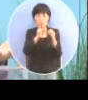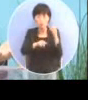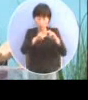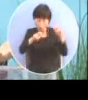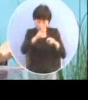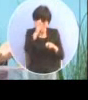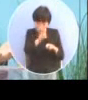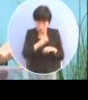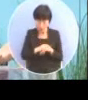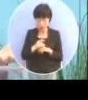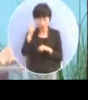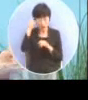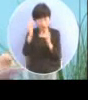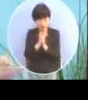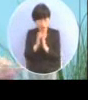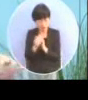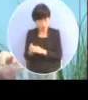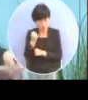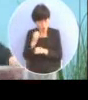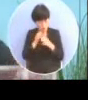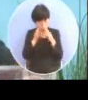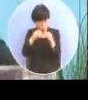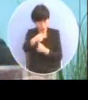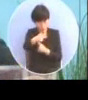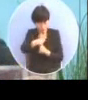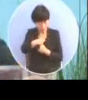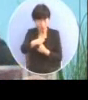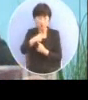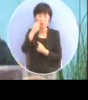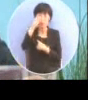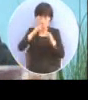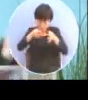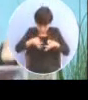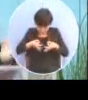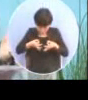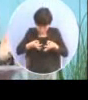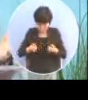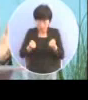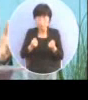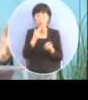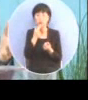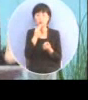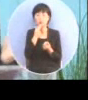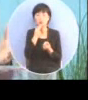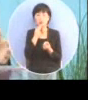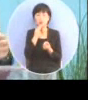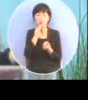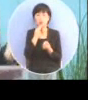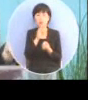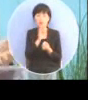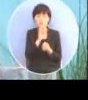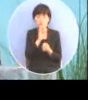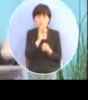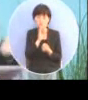Con người không có sức lực gì mà trong Phật giáo nói thì ngươi hãy tự sức của ngươi để nỗ lực làm đi.